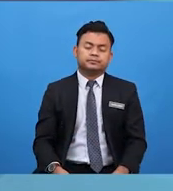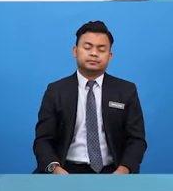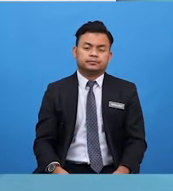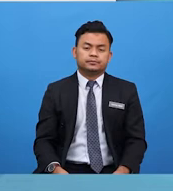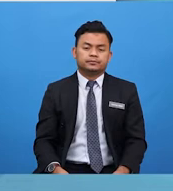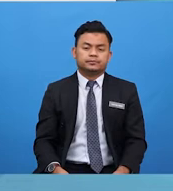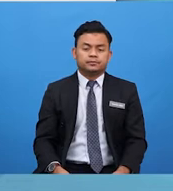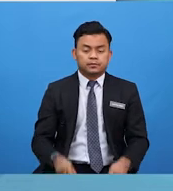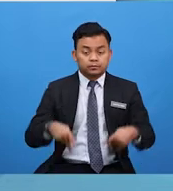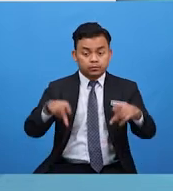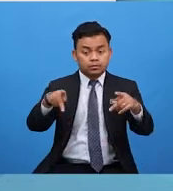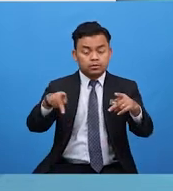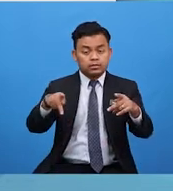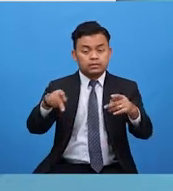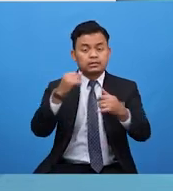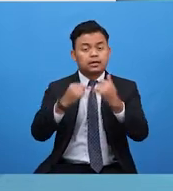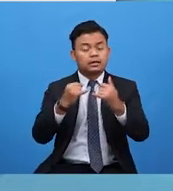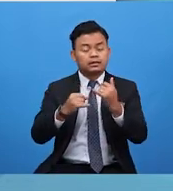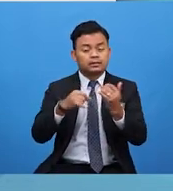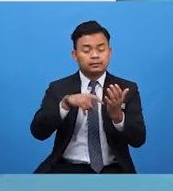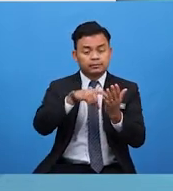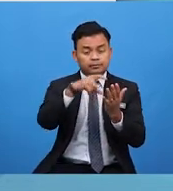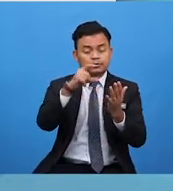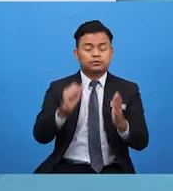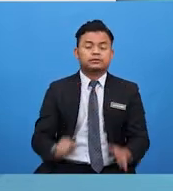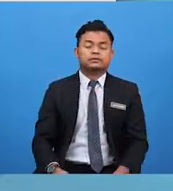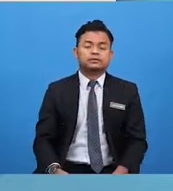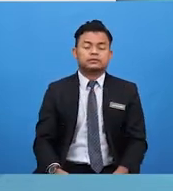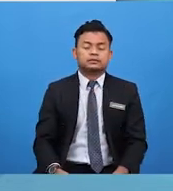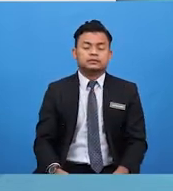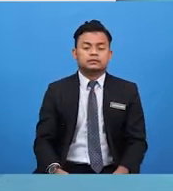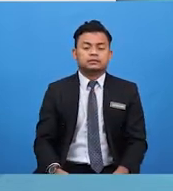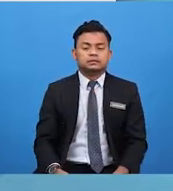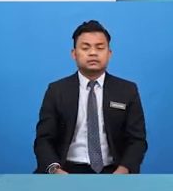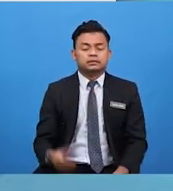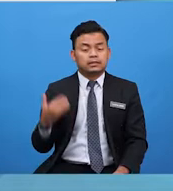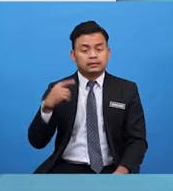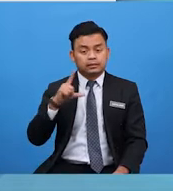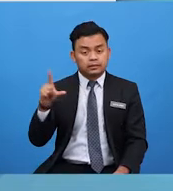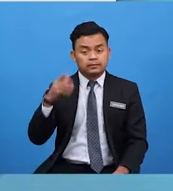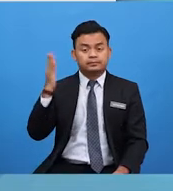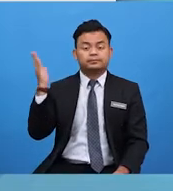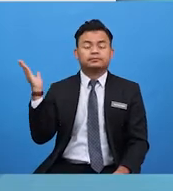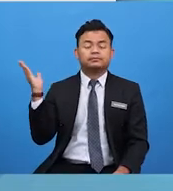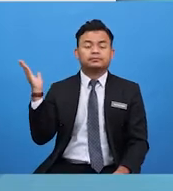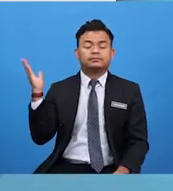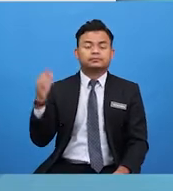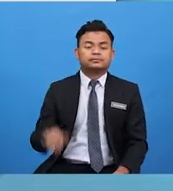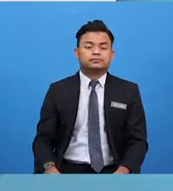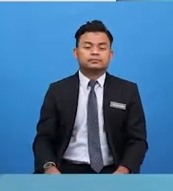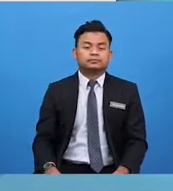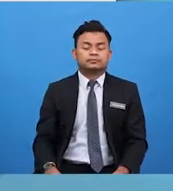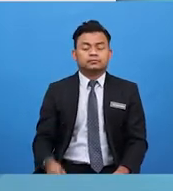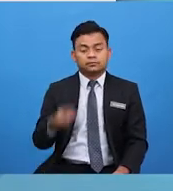Proses akhir batik lukis merupakan satu proses mematikan warna bagi mengekalkan warna pada